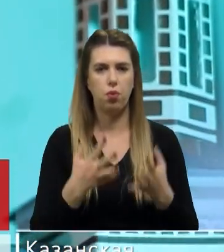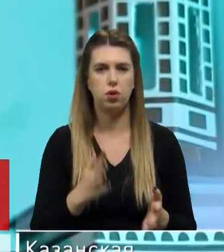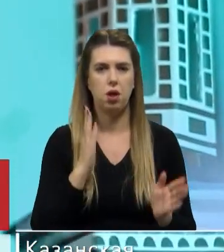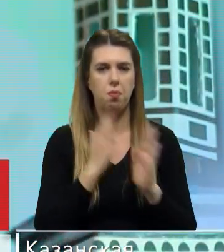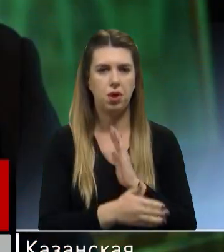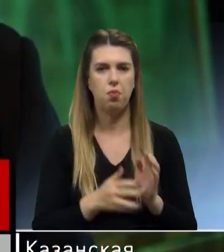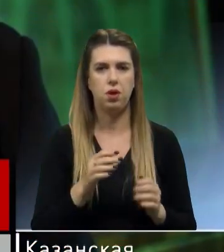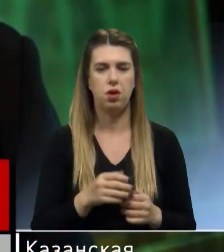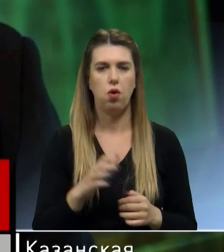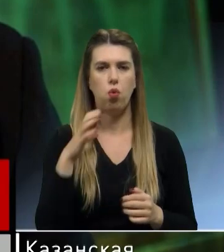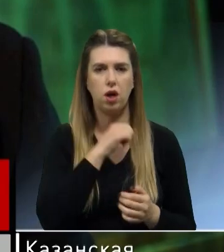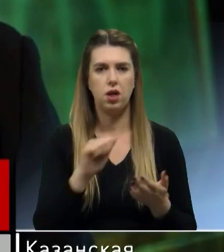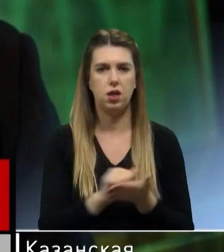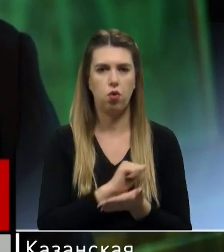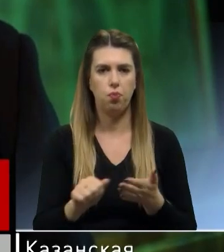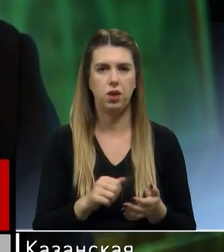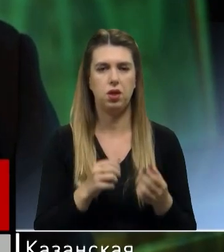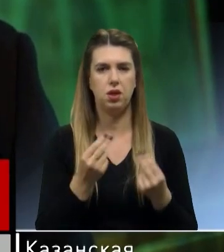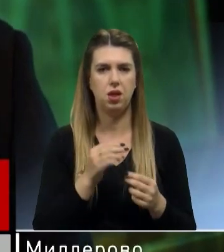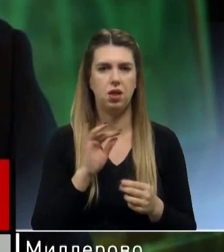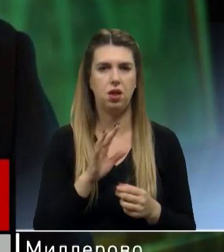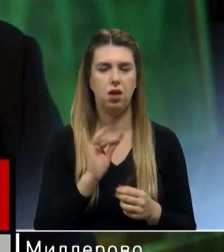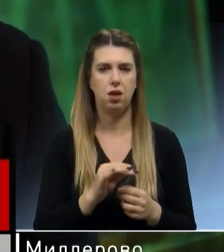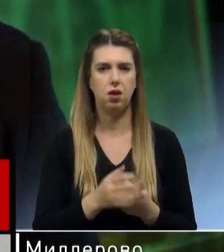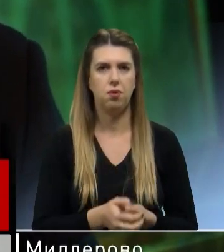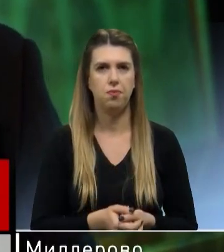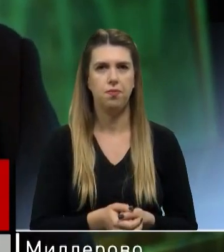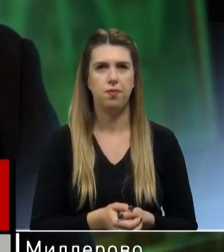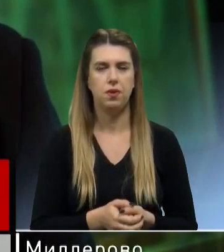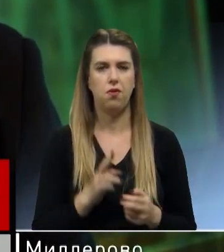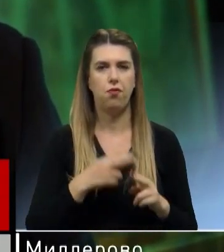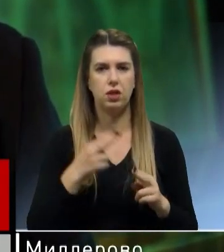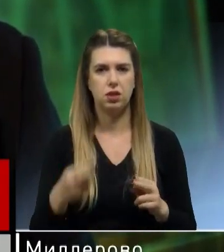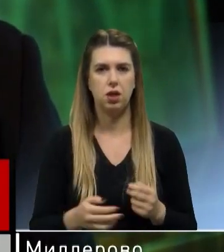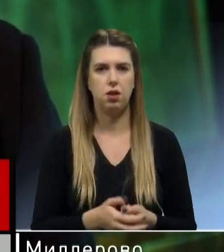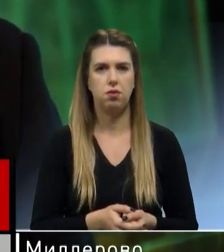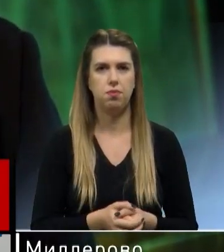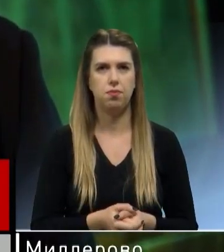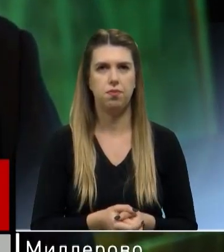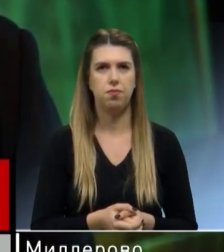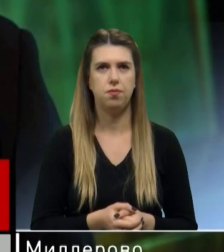проездом ехали, украли документы на вокзале. И